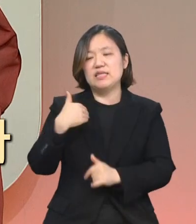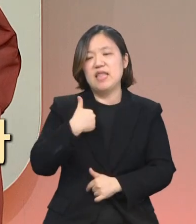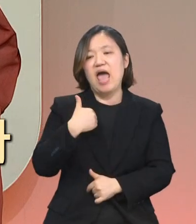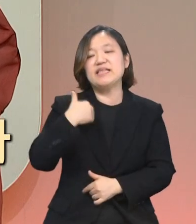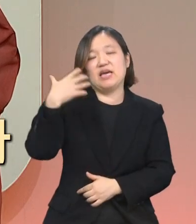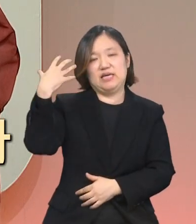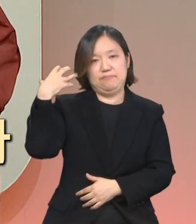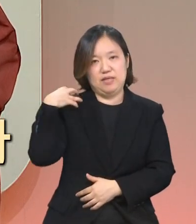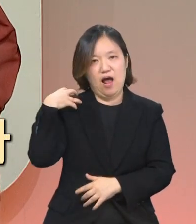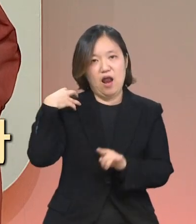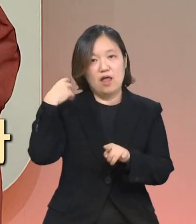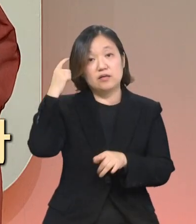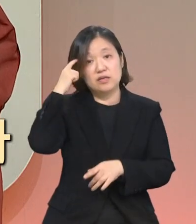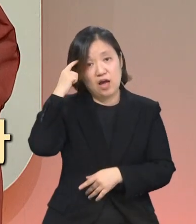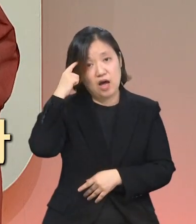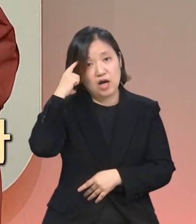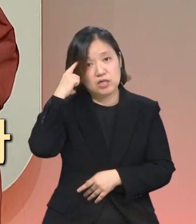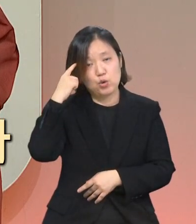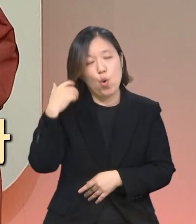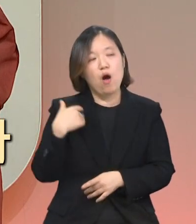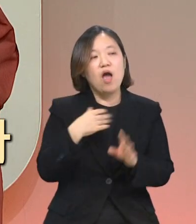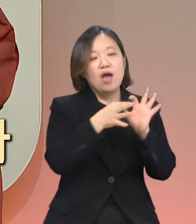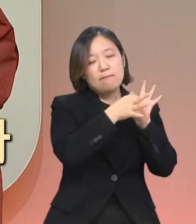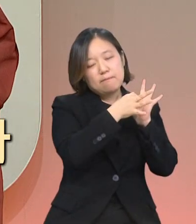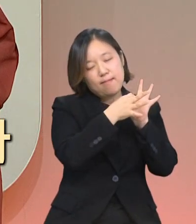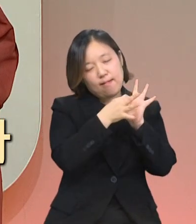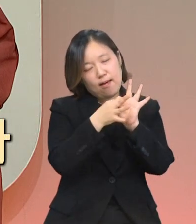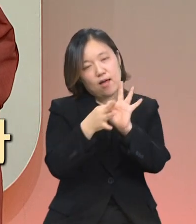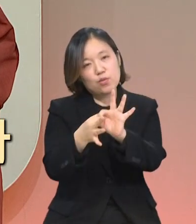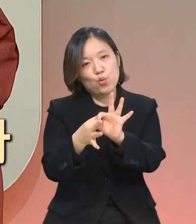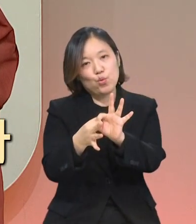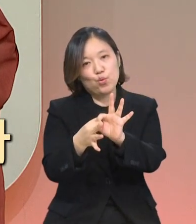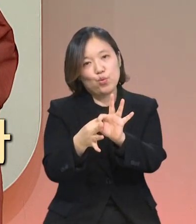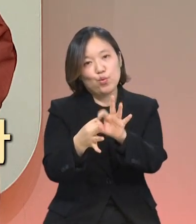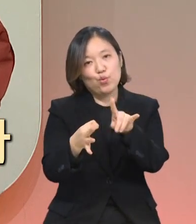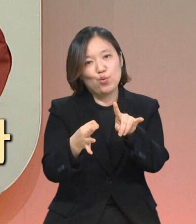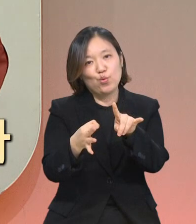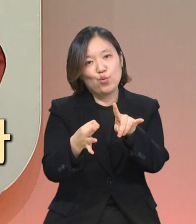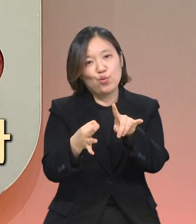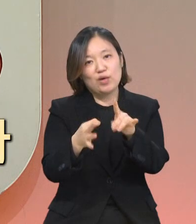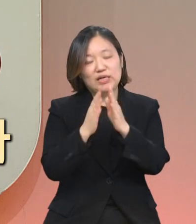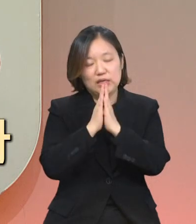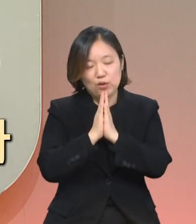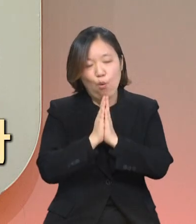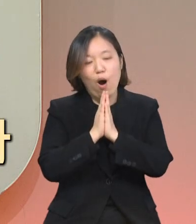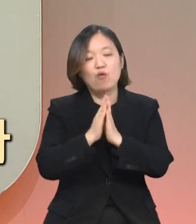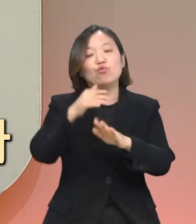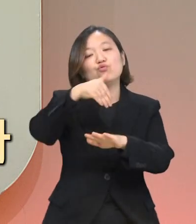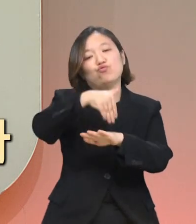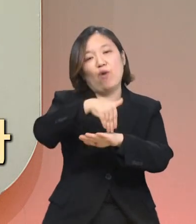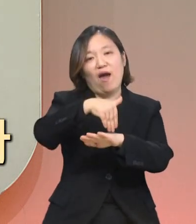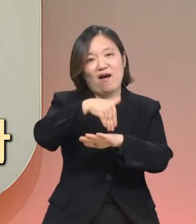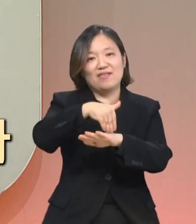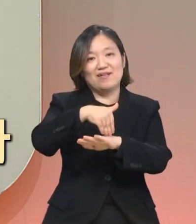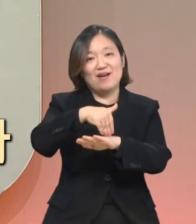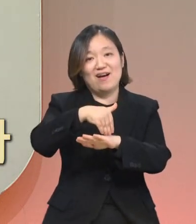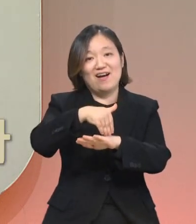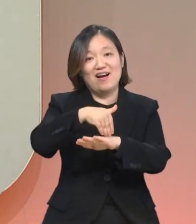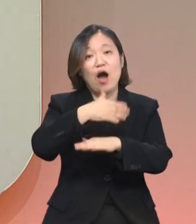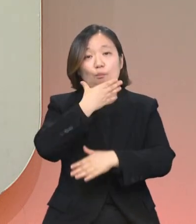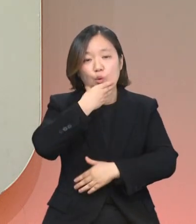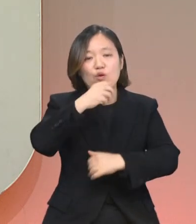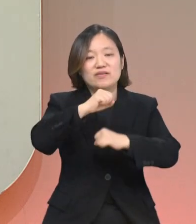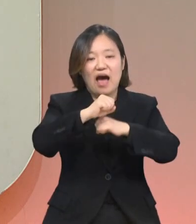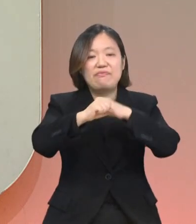받는다라는 마음으로 묵묵히 묵묵히 그저 닦아나갈 뿐이다라는 걸 항상